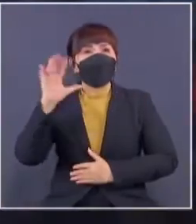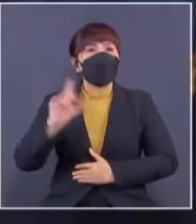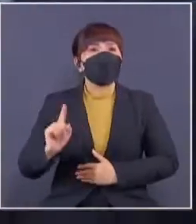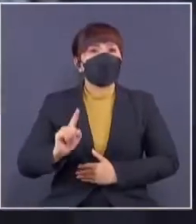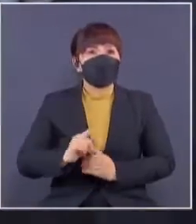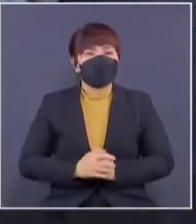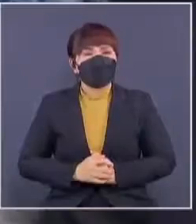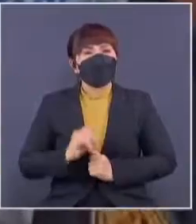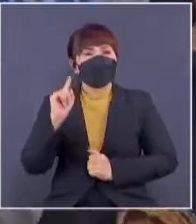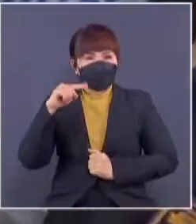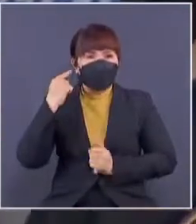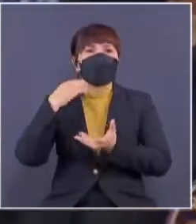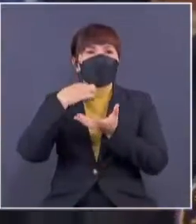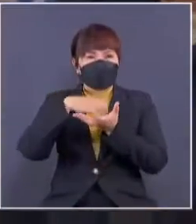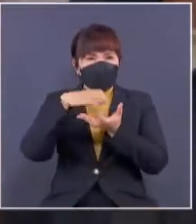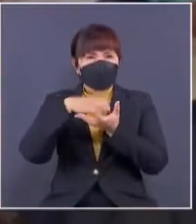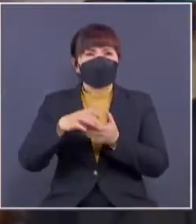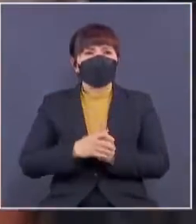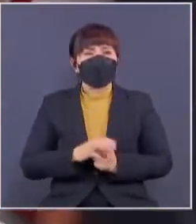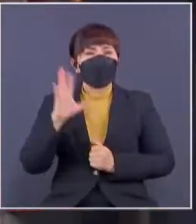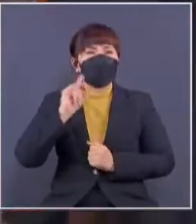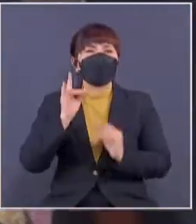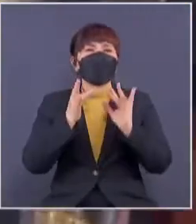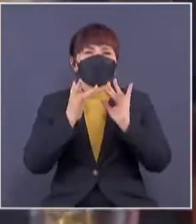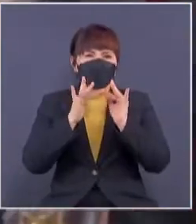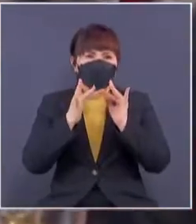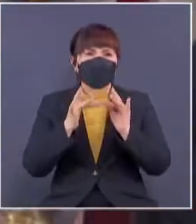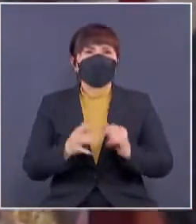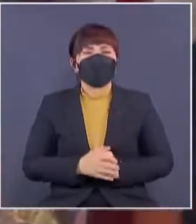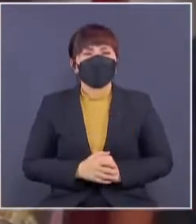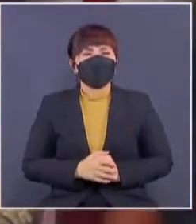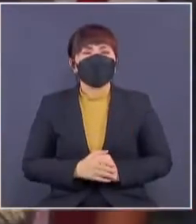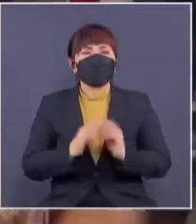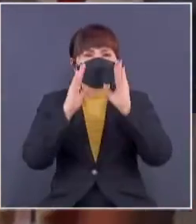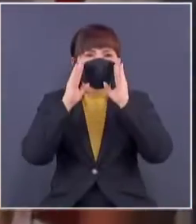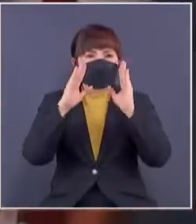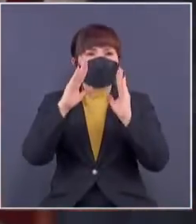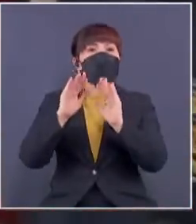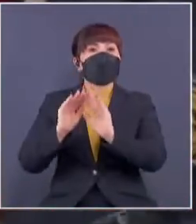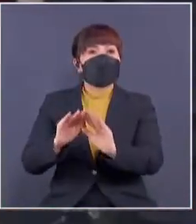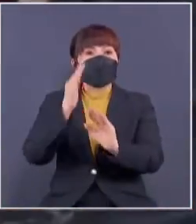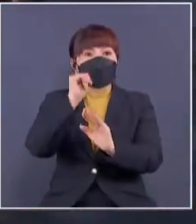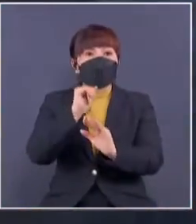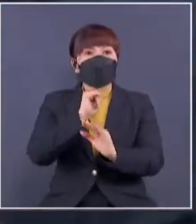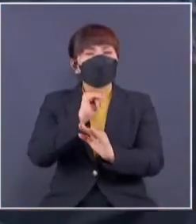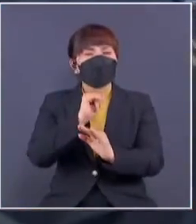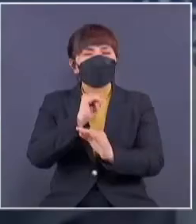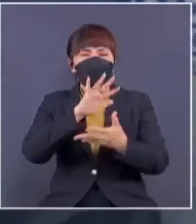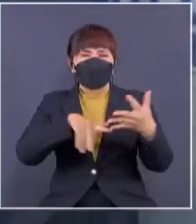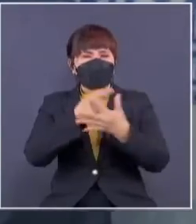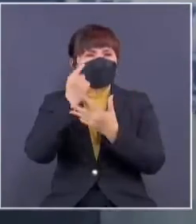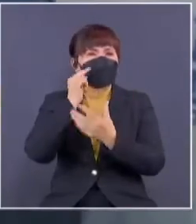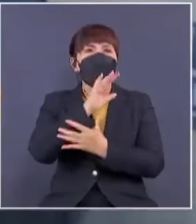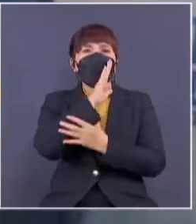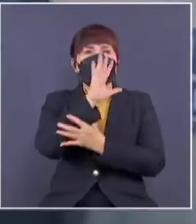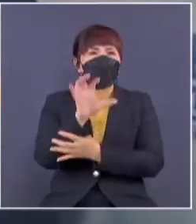ไหนเธอก็รับสารภาพบอกว่าหามาจากอินเทอร์เน็ตค่ะแล้วก็ตั้งใจเก็บไว้ใช้หรอกโดยเฉพาะจะเอ